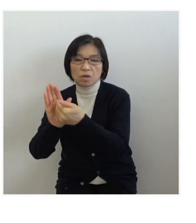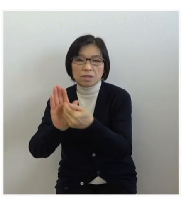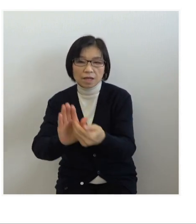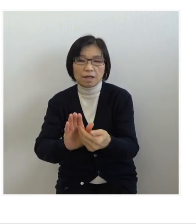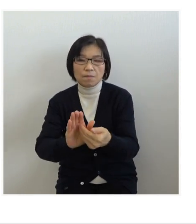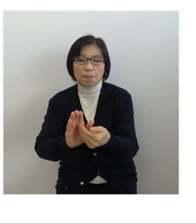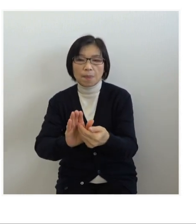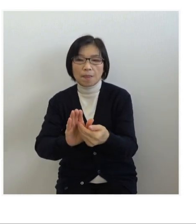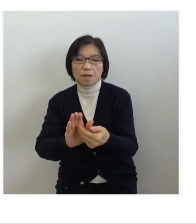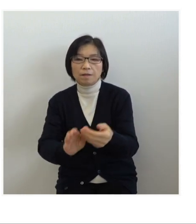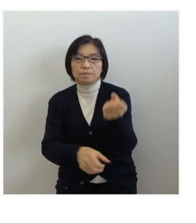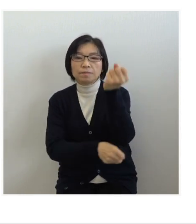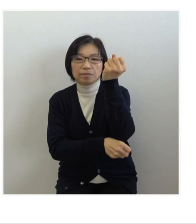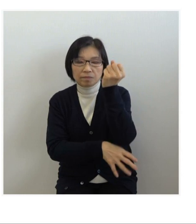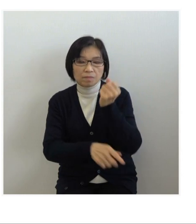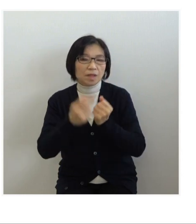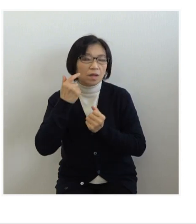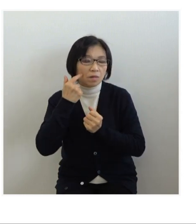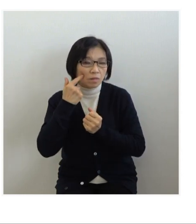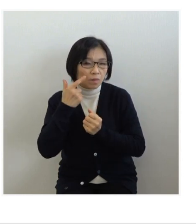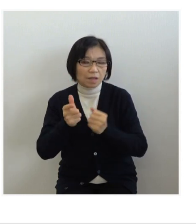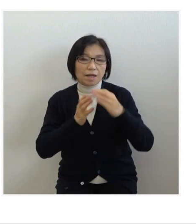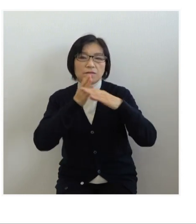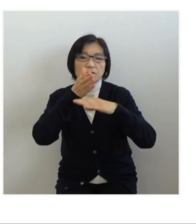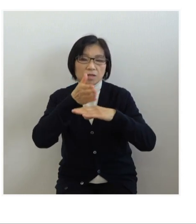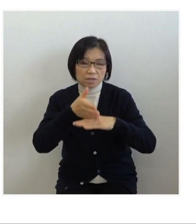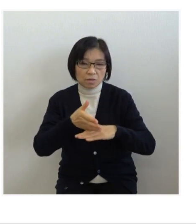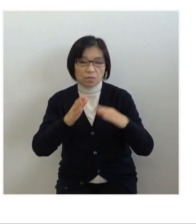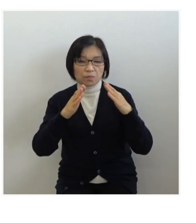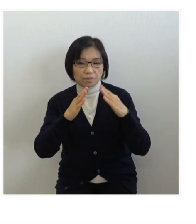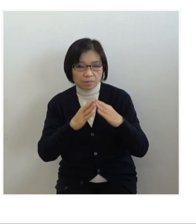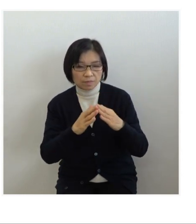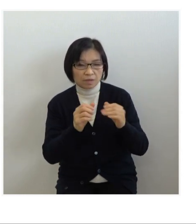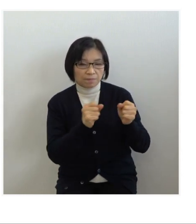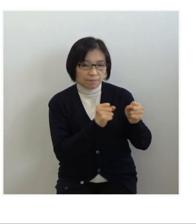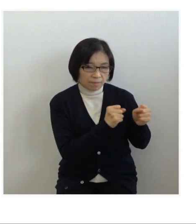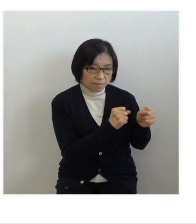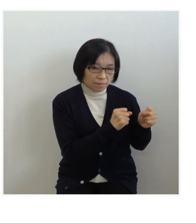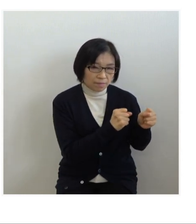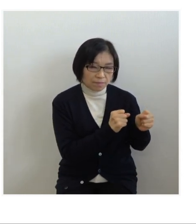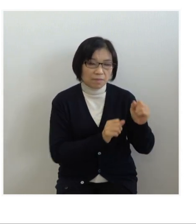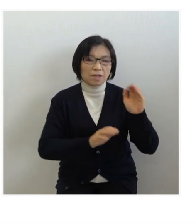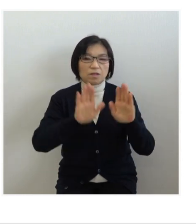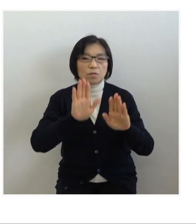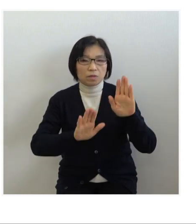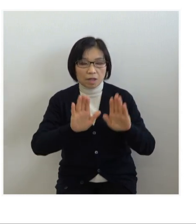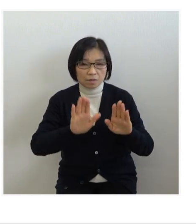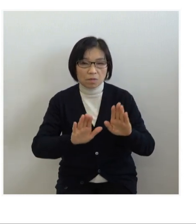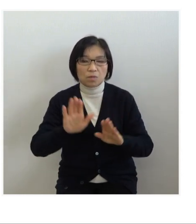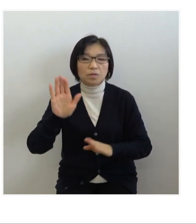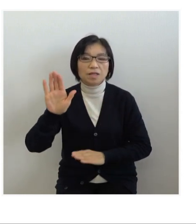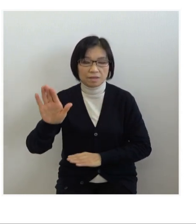則的には6ヶ月以上にわたって家庭にとどまり続けている状態のことです。